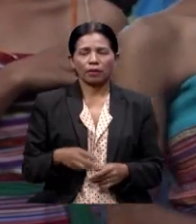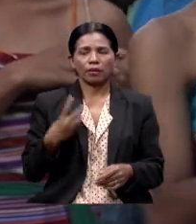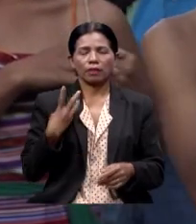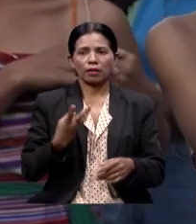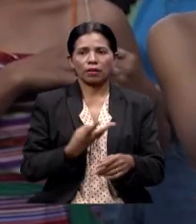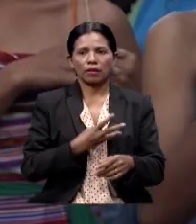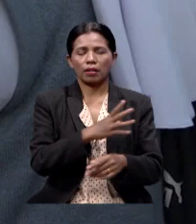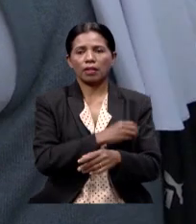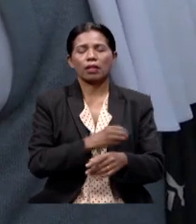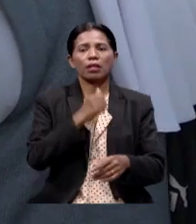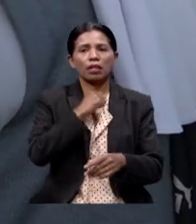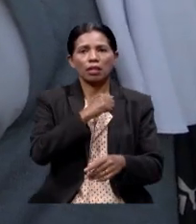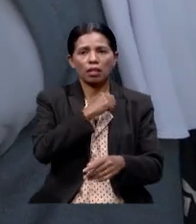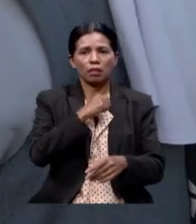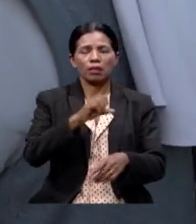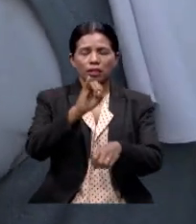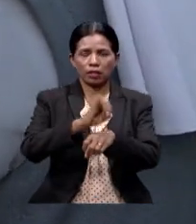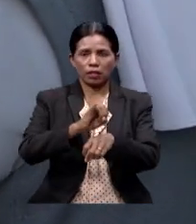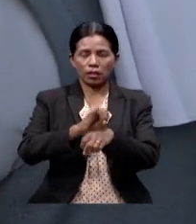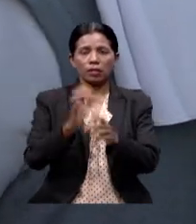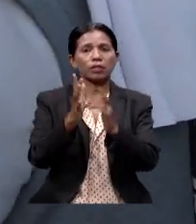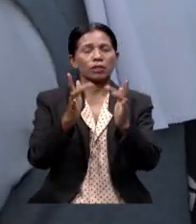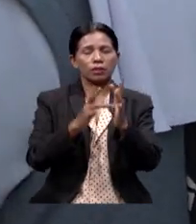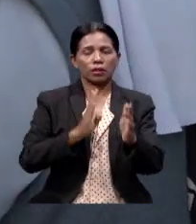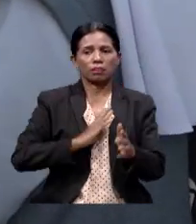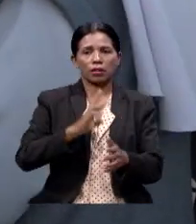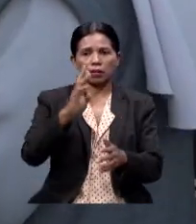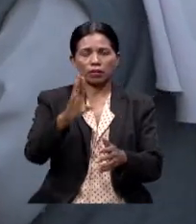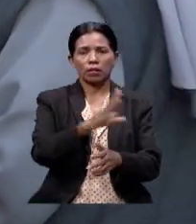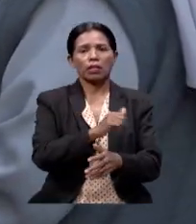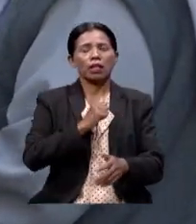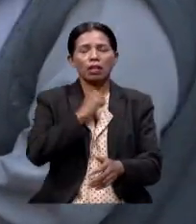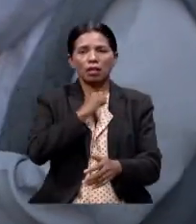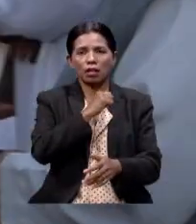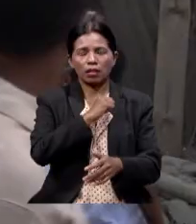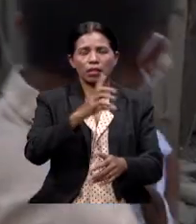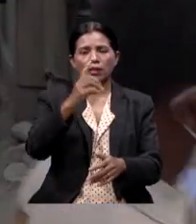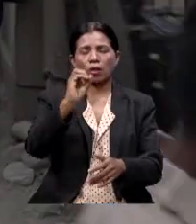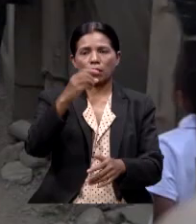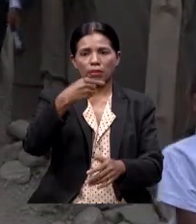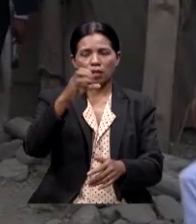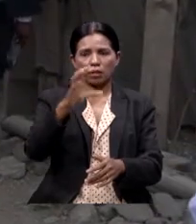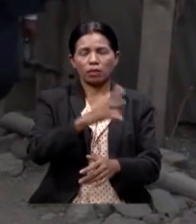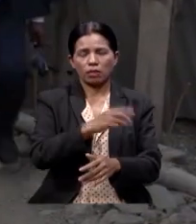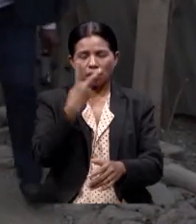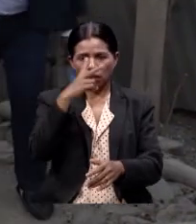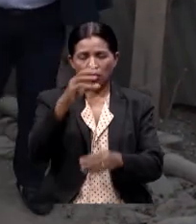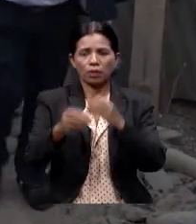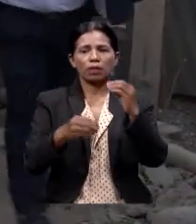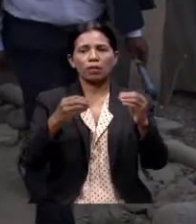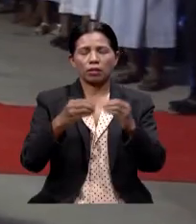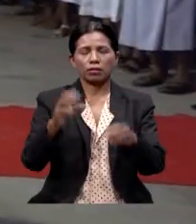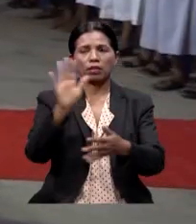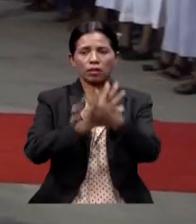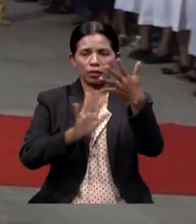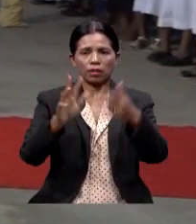Amo administrador paroquial Sagrado Coração de Jesus Becora, Padre Bernardo Pereira Domingues Paiva, halo afirmação nidane e a